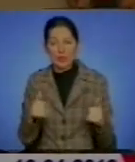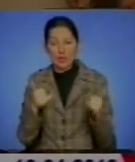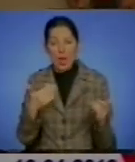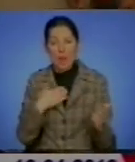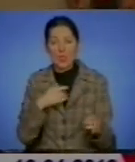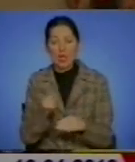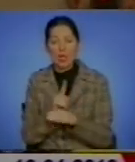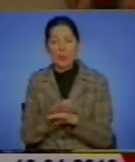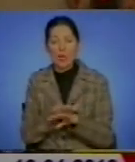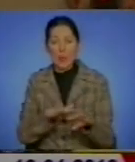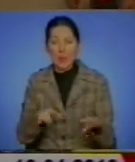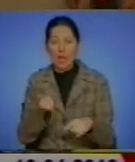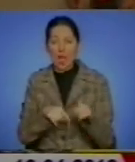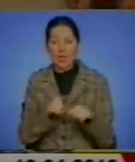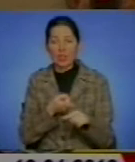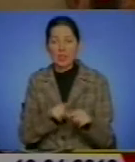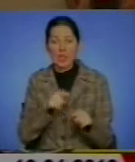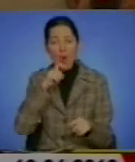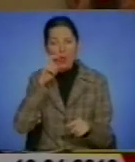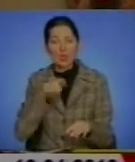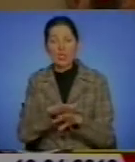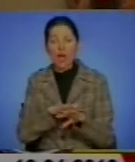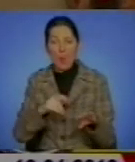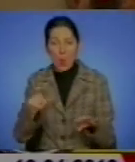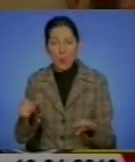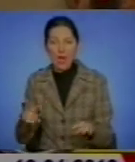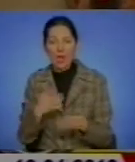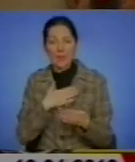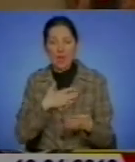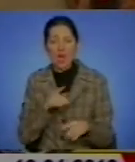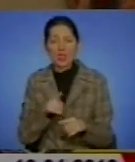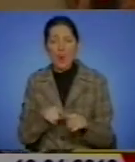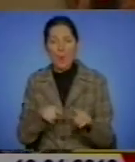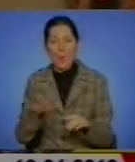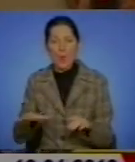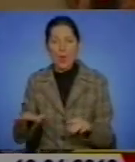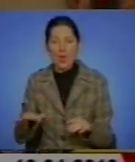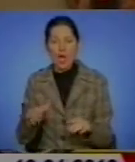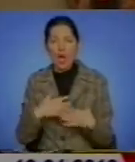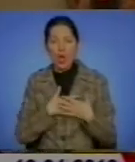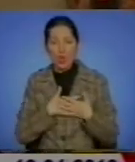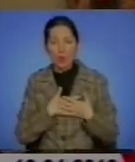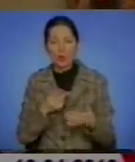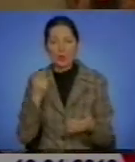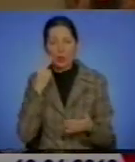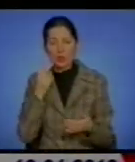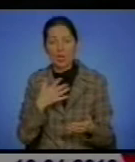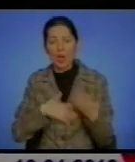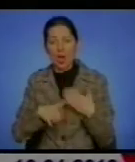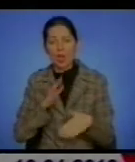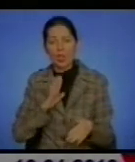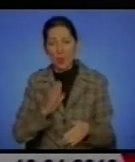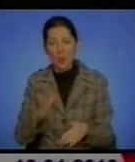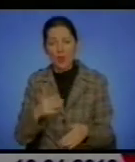публіка все одно рідна, бо це українська публіка, це наша публіка. Тому люблю, завжди рада бувати у вас.